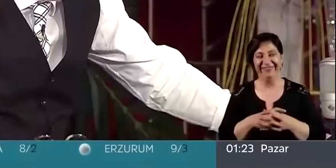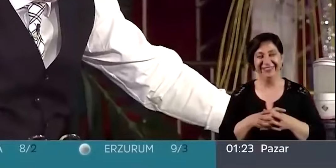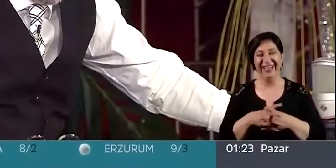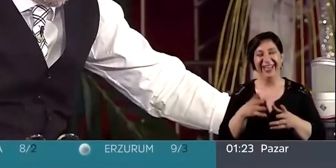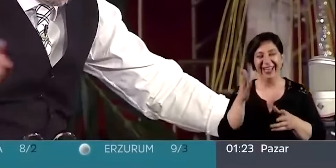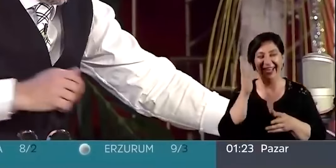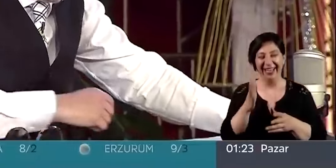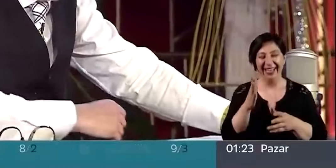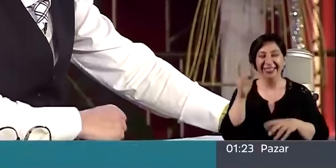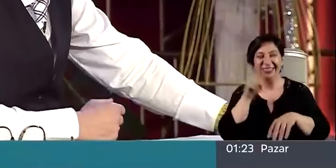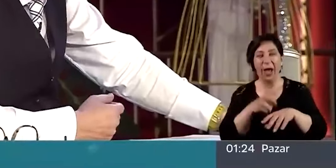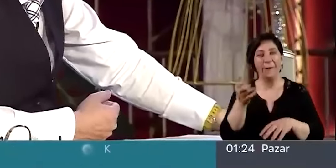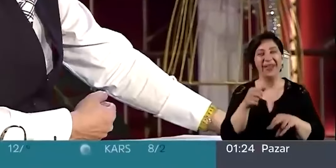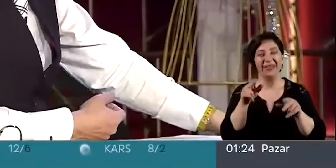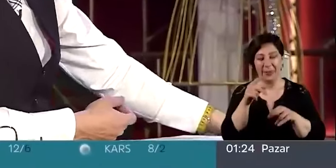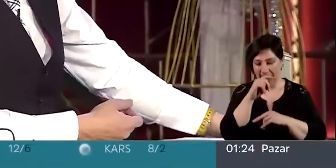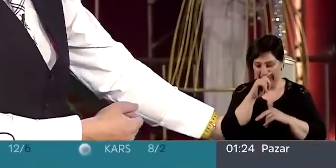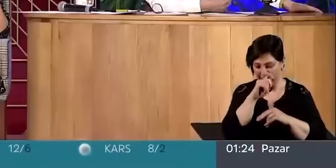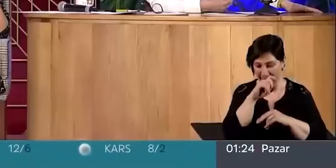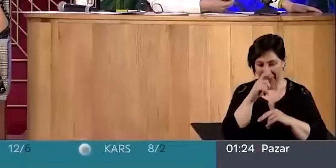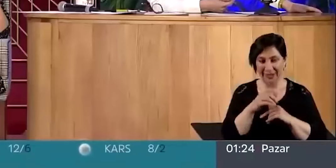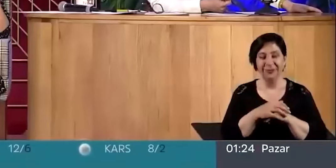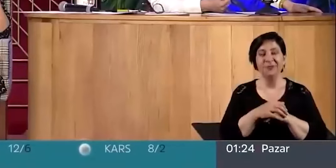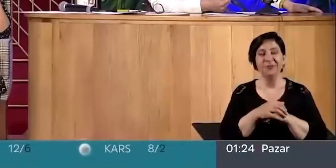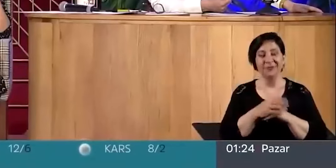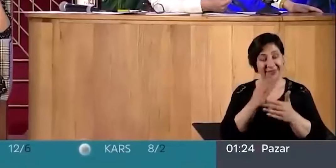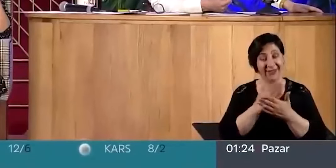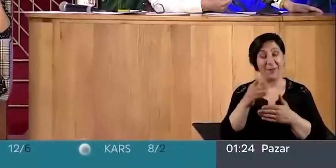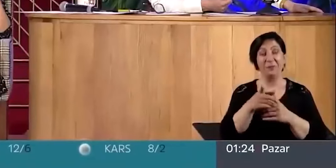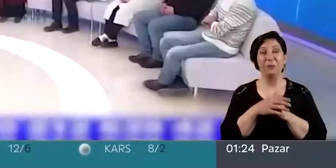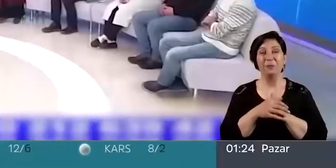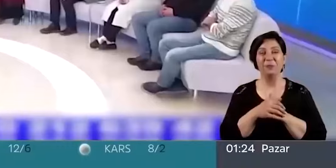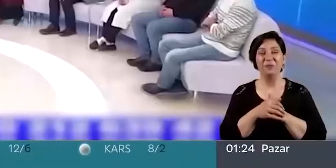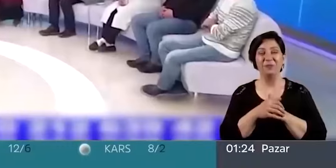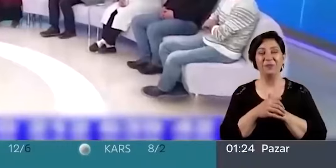Ayıma bak topallıyor lan bu tekniği. Evet. Çok ayıpmış be. Evet. Devam.